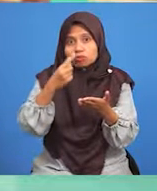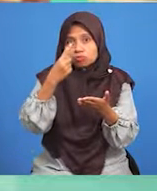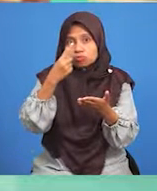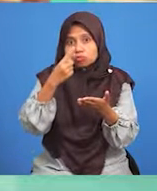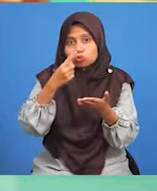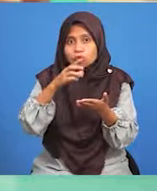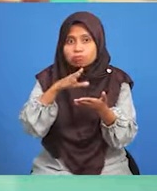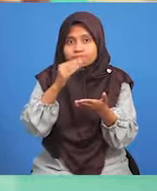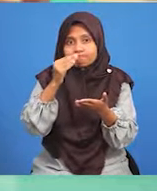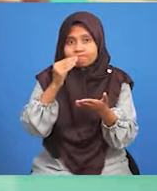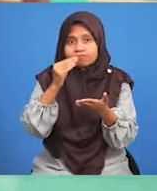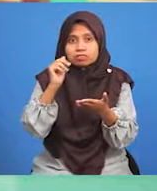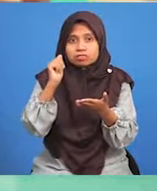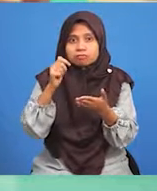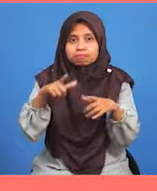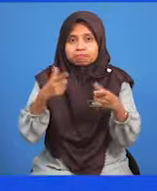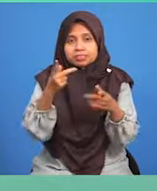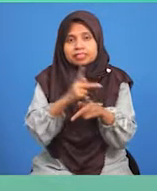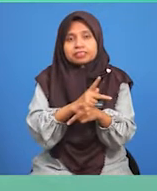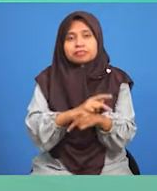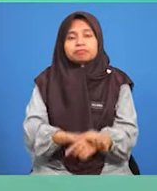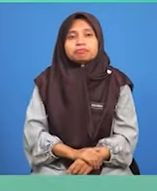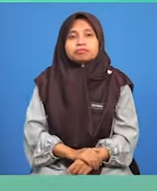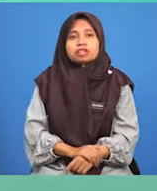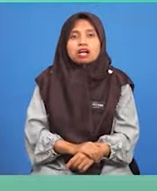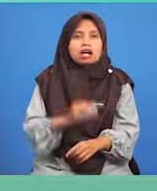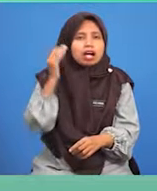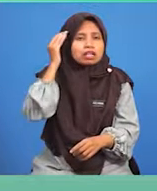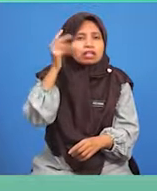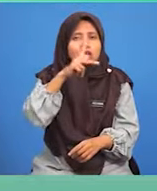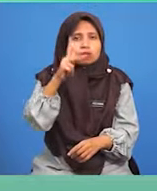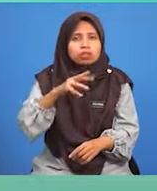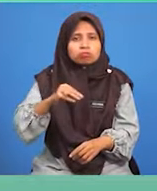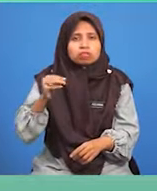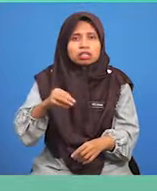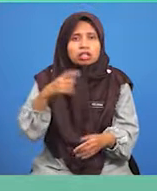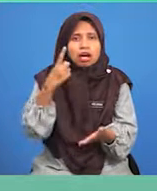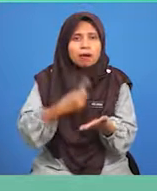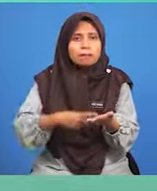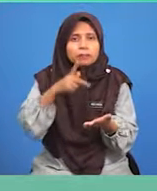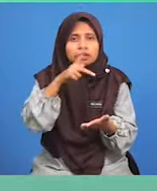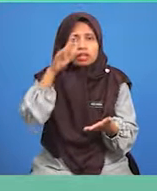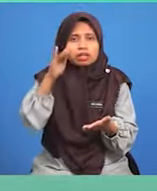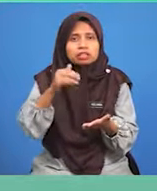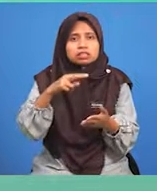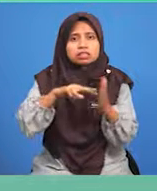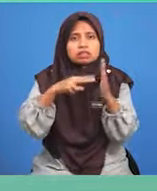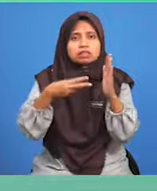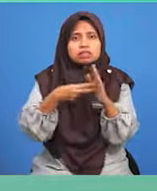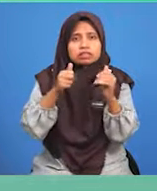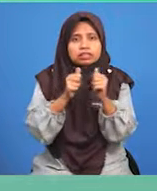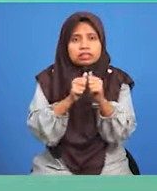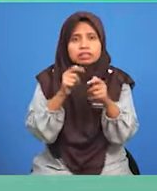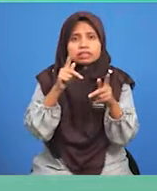pada masa hadapan Hai tahukah mode-mode apakah yang dimaksudkan dengan